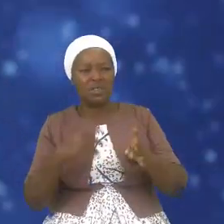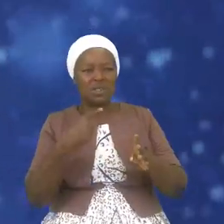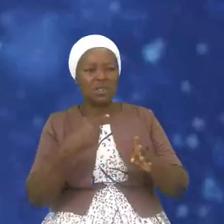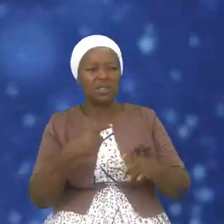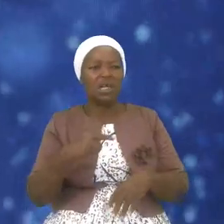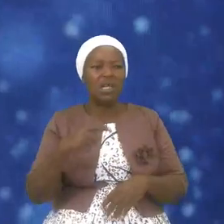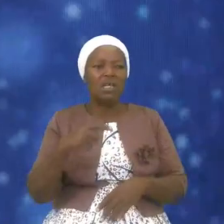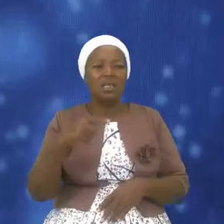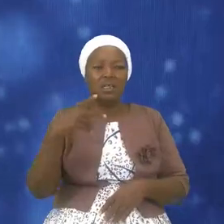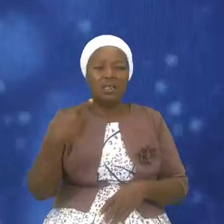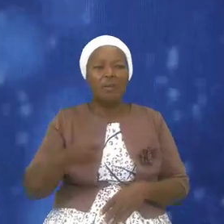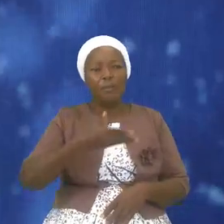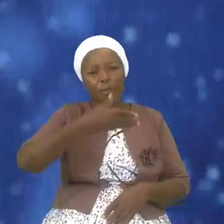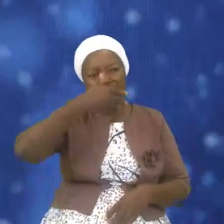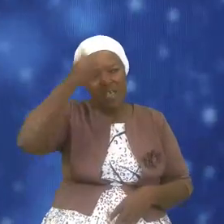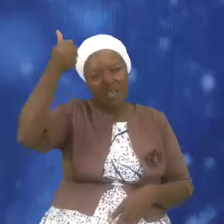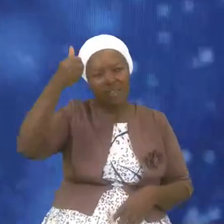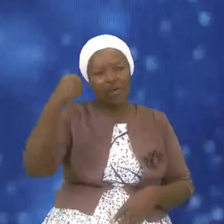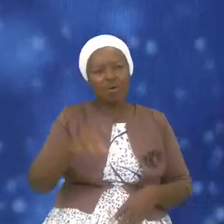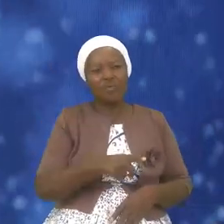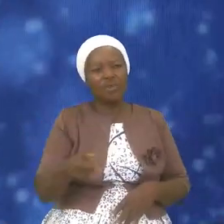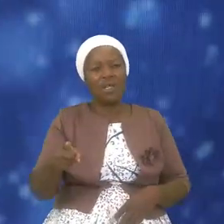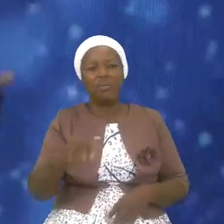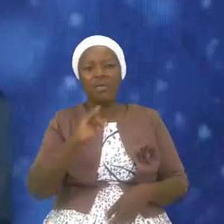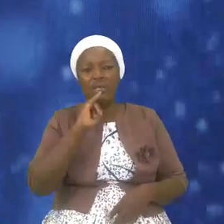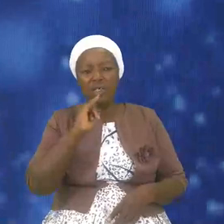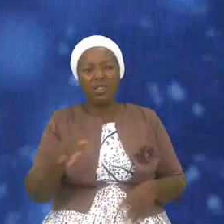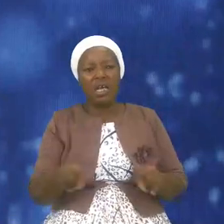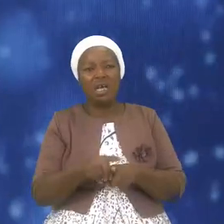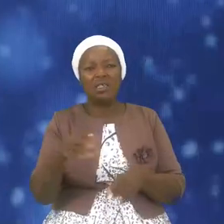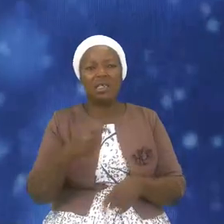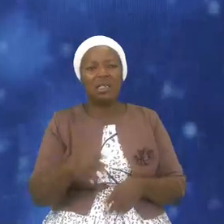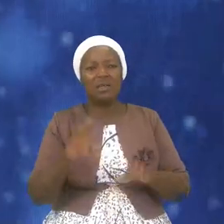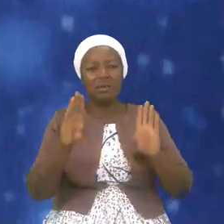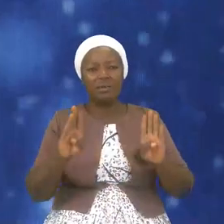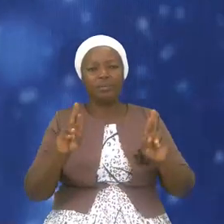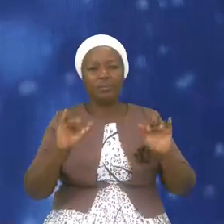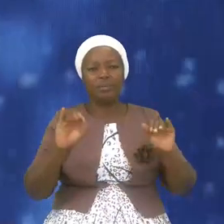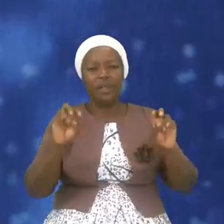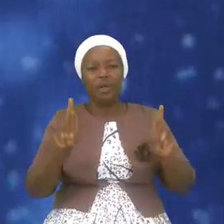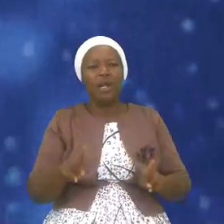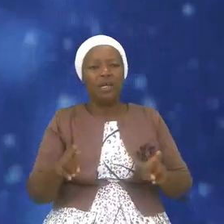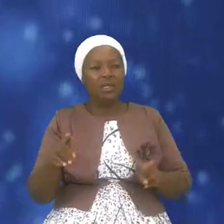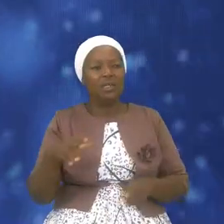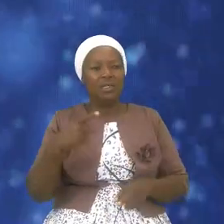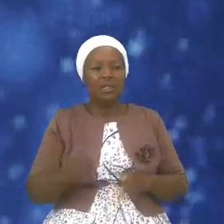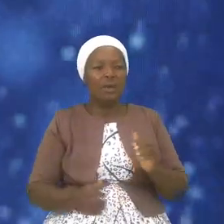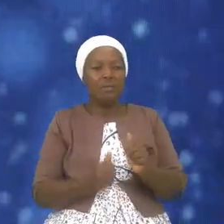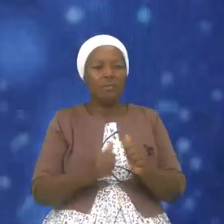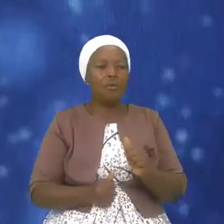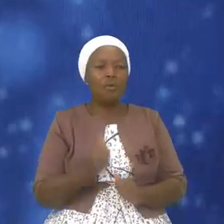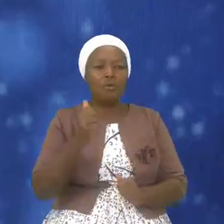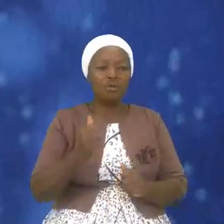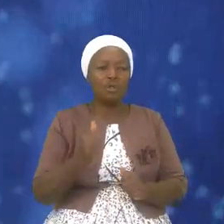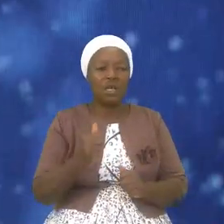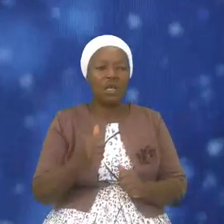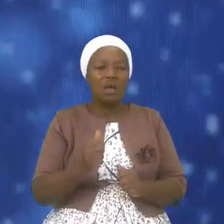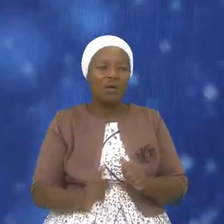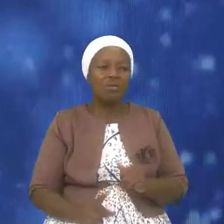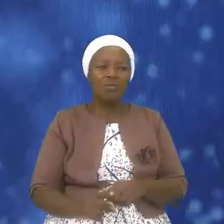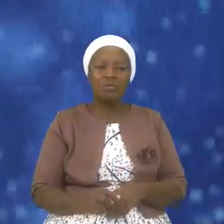le meilleur d'entre eux est comme une ronce, le plus droit pire qu'un buisson